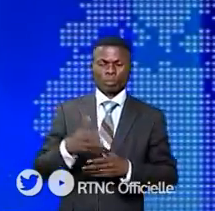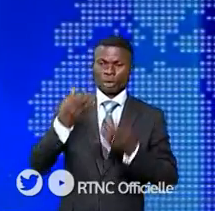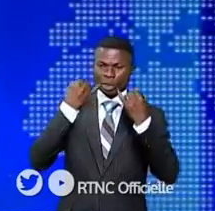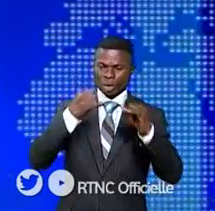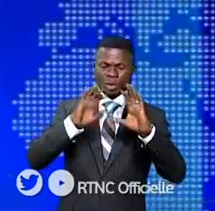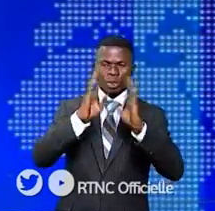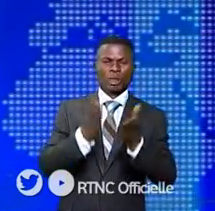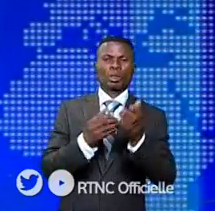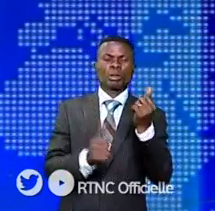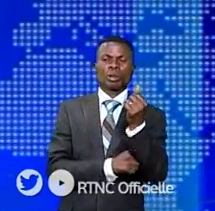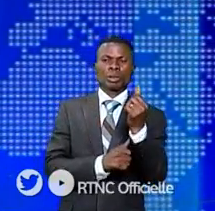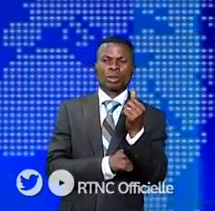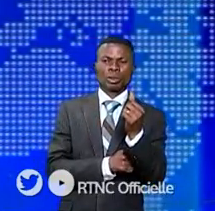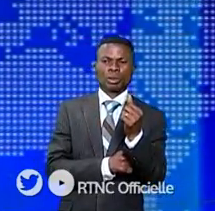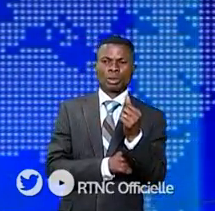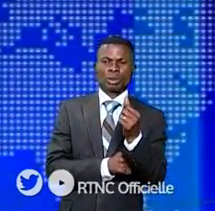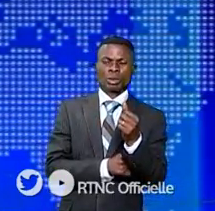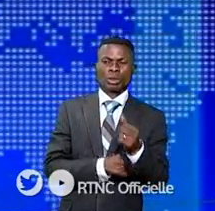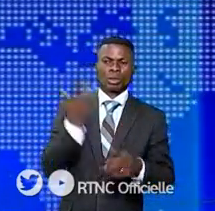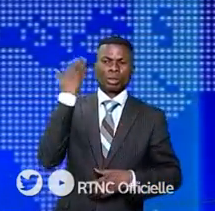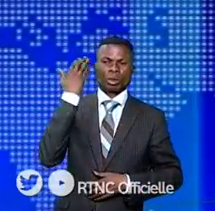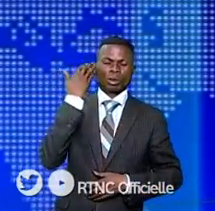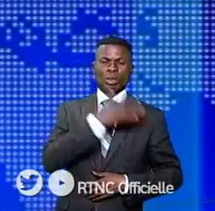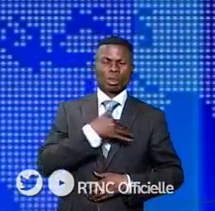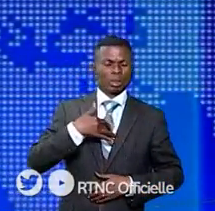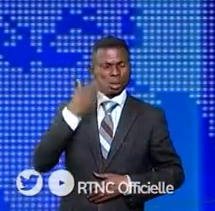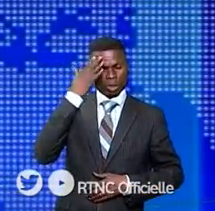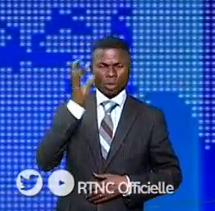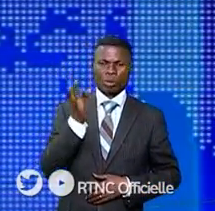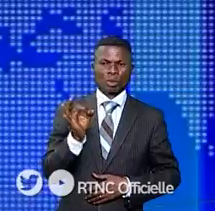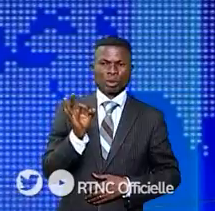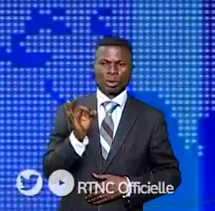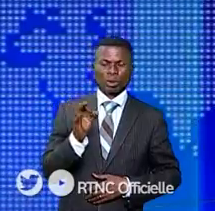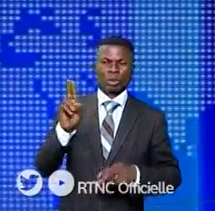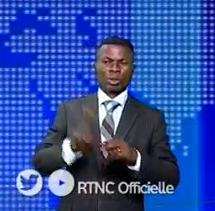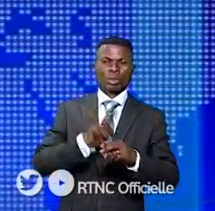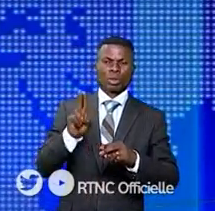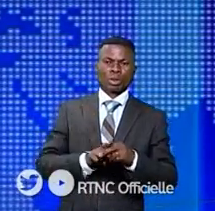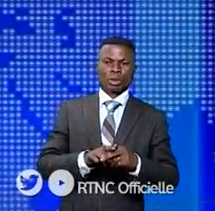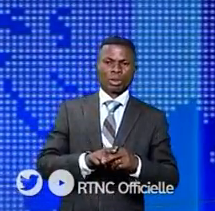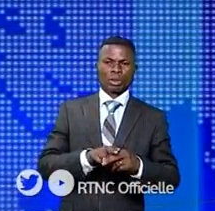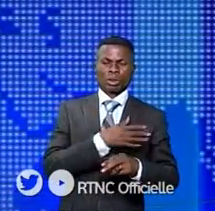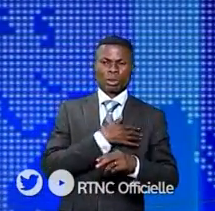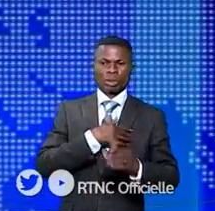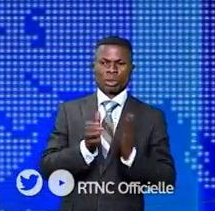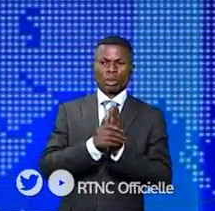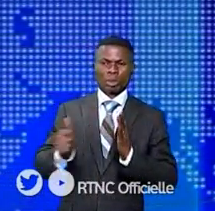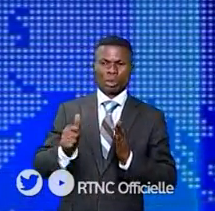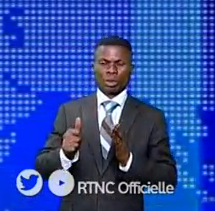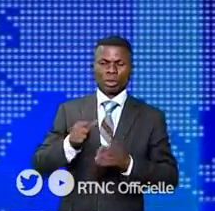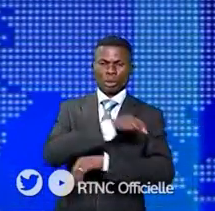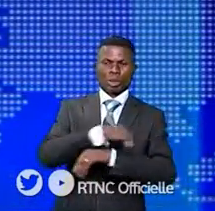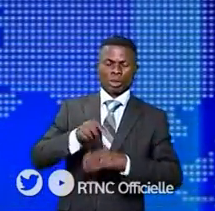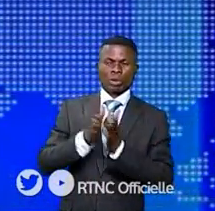informe l'opinion publique qu'un monsieur non autrement identifié utilise les noms et qualités de monsieur le